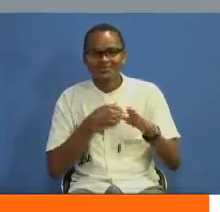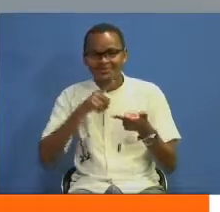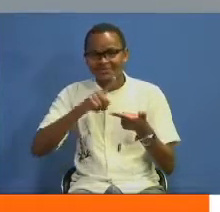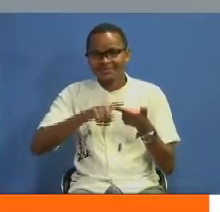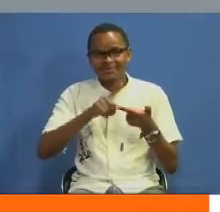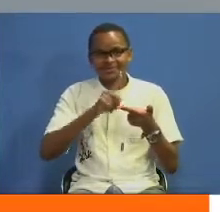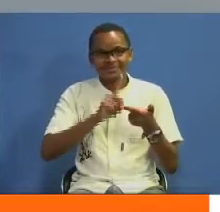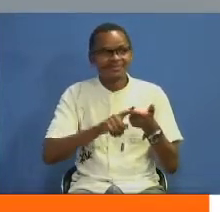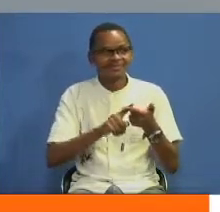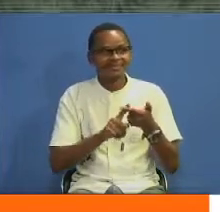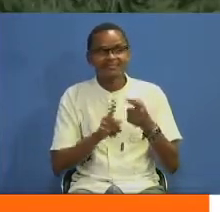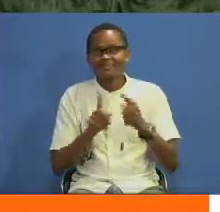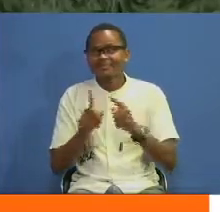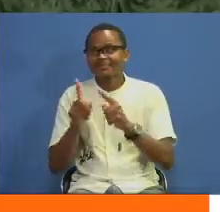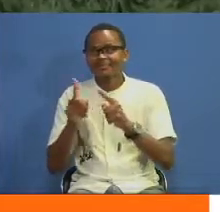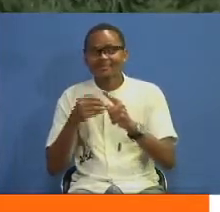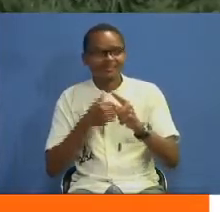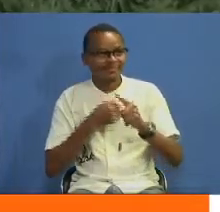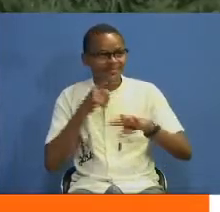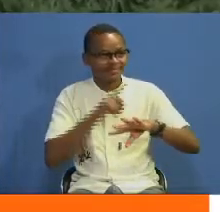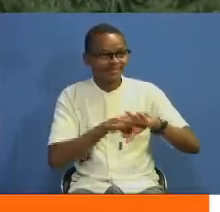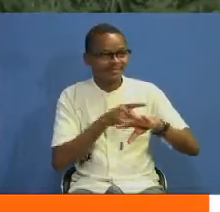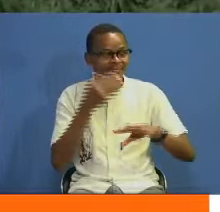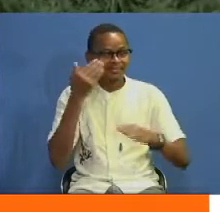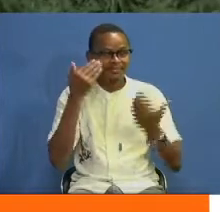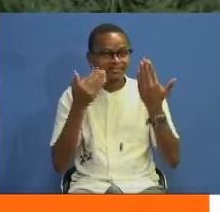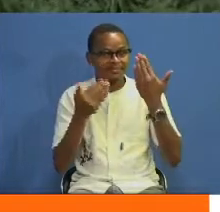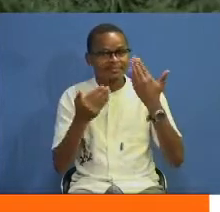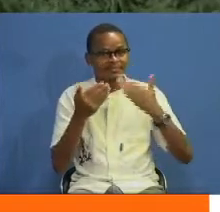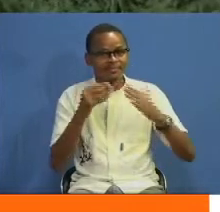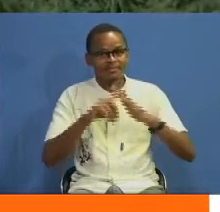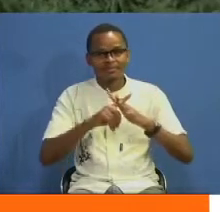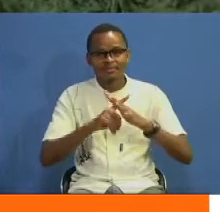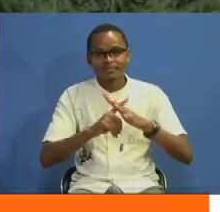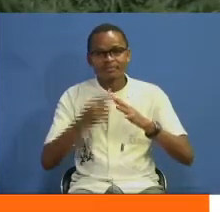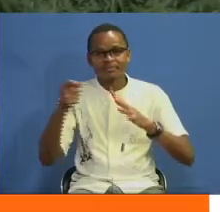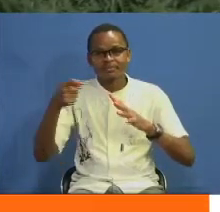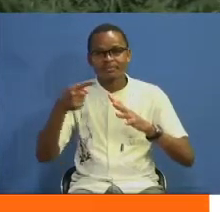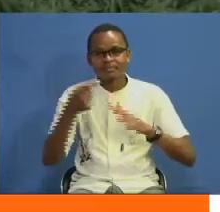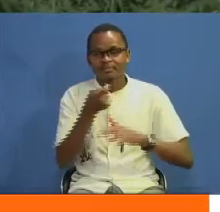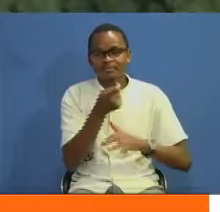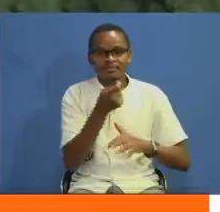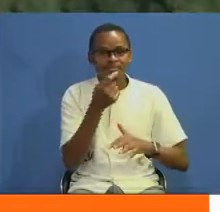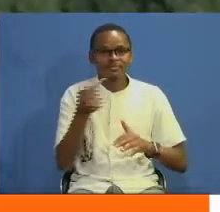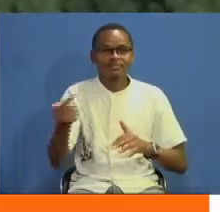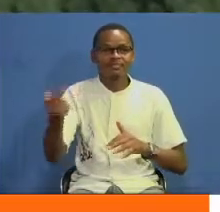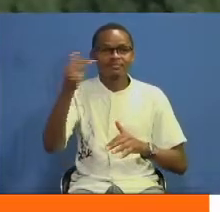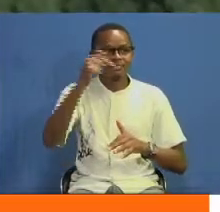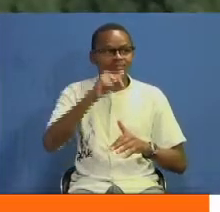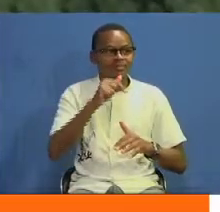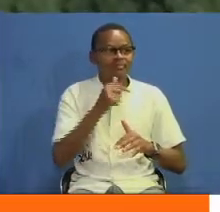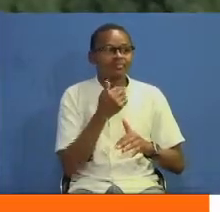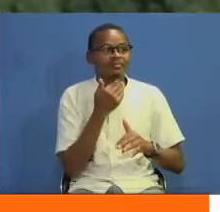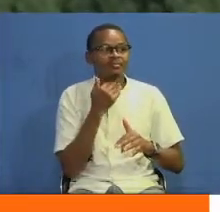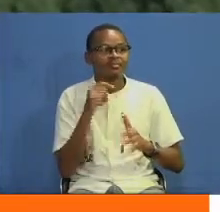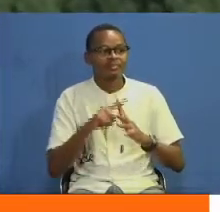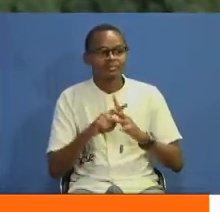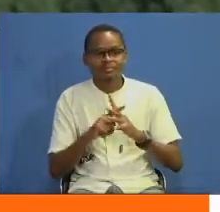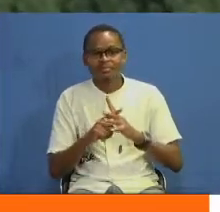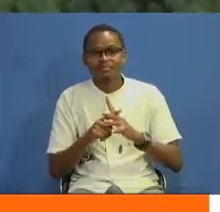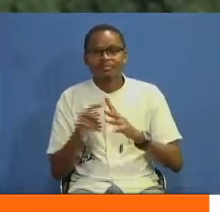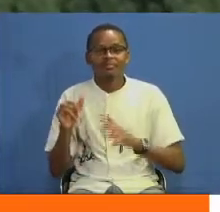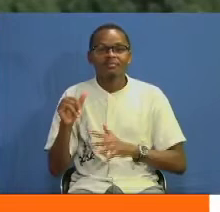uzalishaji wake wa bangi wakati msimu ujao upandaji unapoanza katika miezi michache ijayo. So I went for hemp because it's an